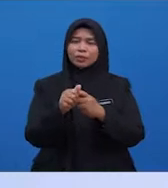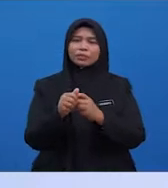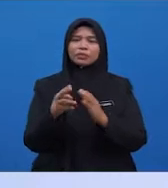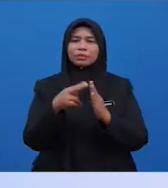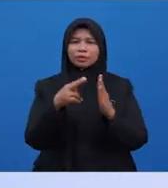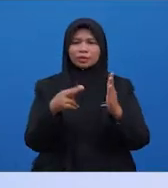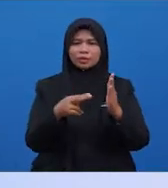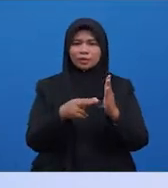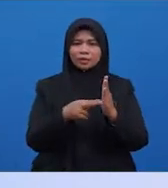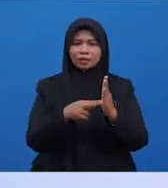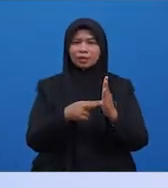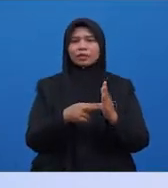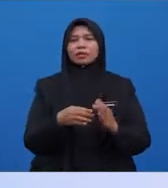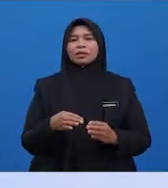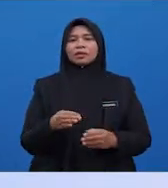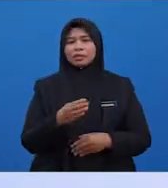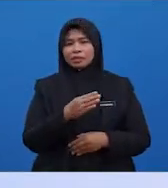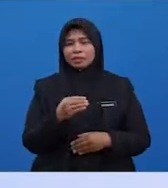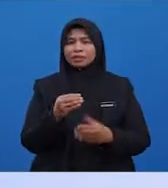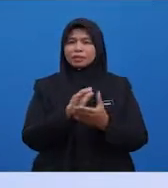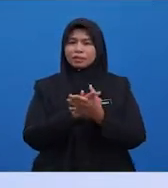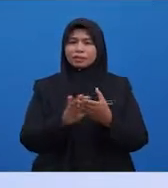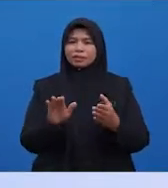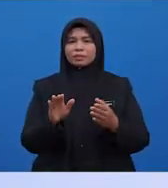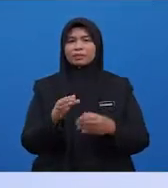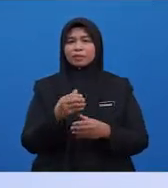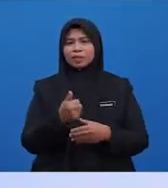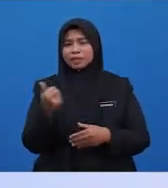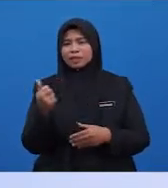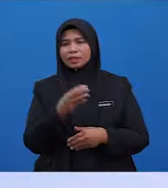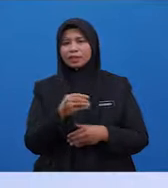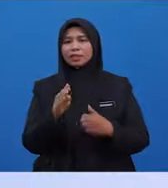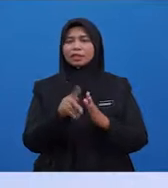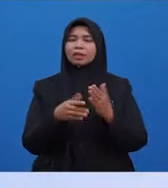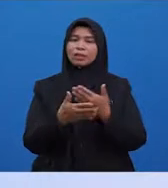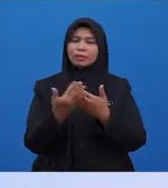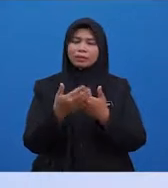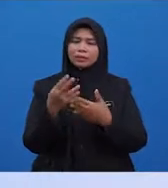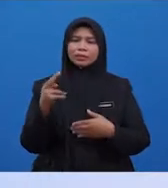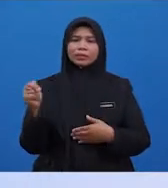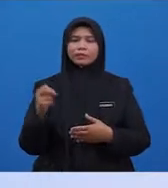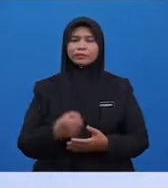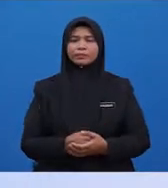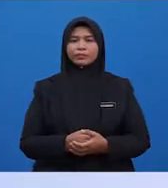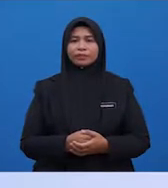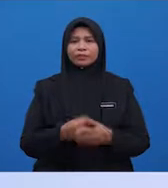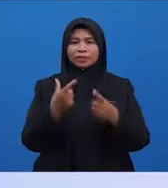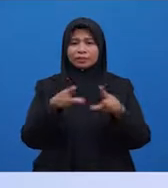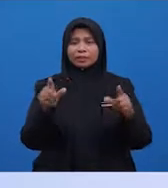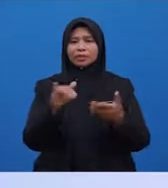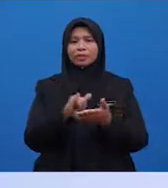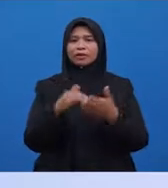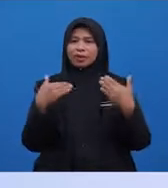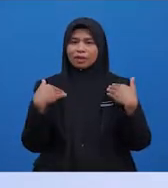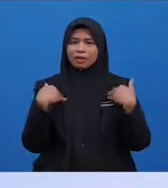peraturan, prihatin terhadap keselamatan, alatan dan kemudahan. Selain itu juga, memiliki